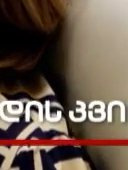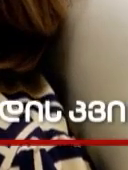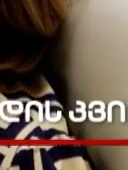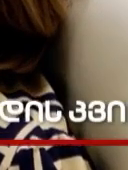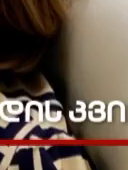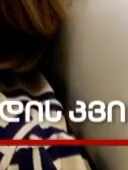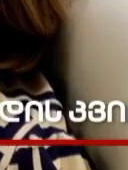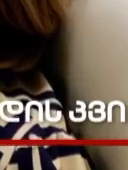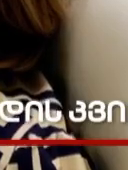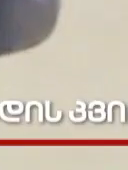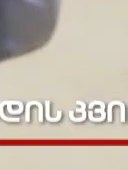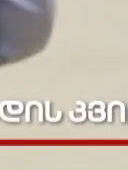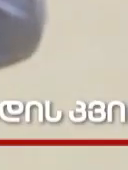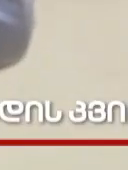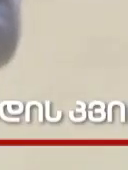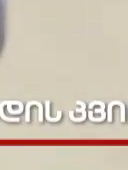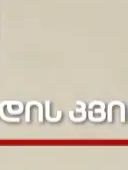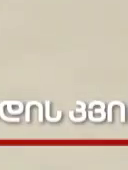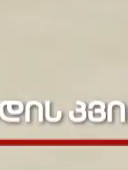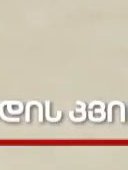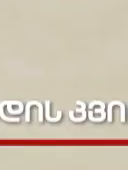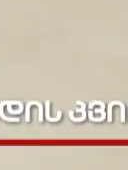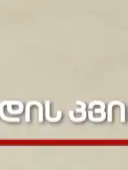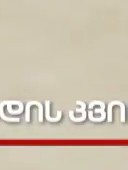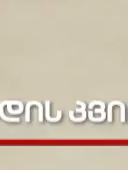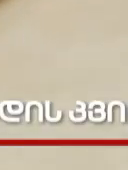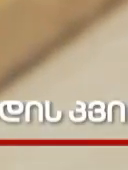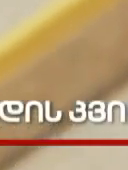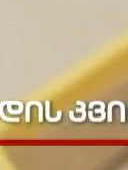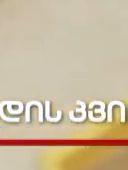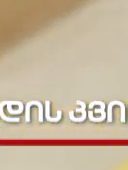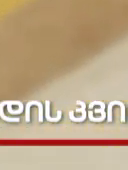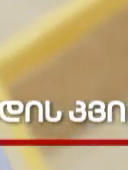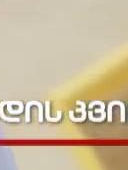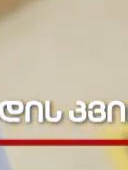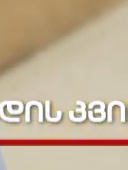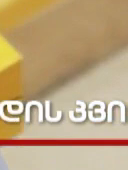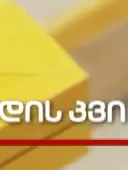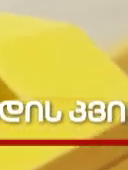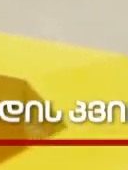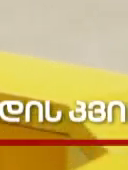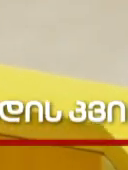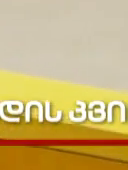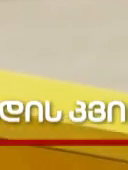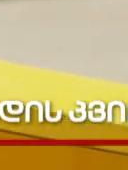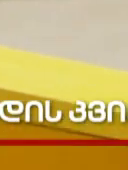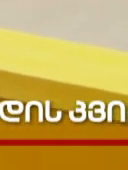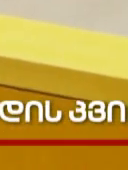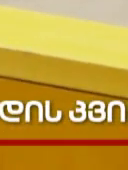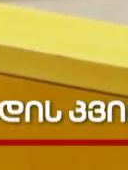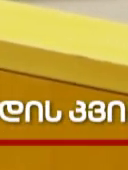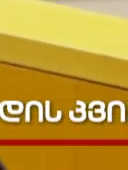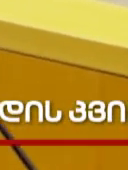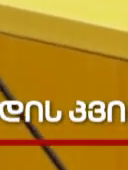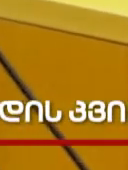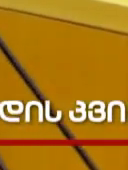Naționalul მოძრაობის მსგავსად ლოგიკური ანალიზითა და საგნობრივი კითხვებით ვერც ლელო გამოირჩეოდა. Ცალკე აღნიშნვის ღირსია ანა ნაცუბიშვილის აბსურდული